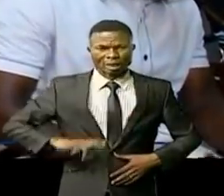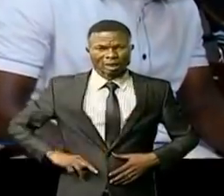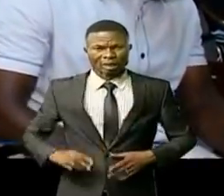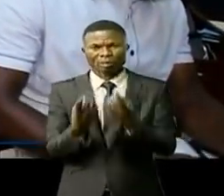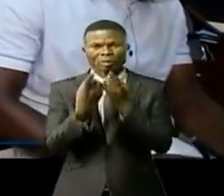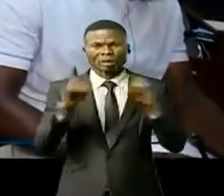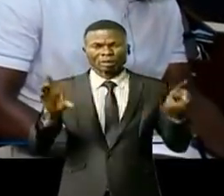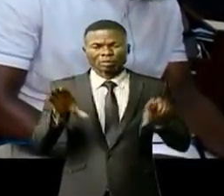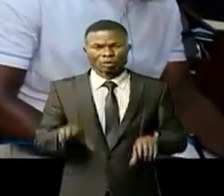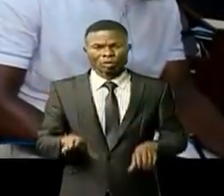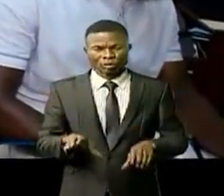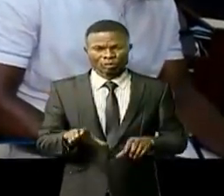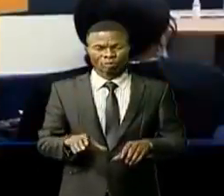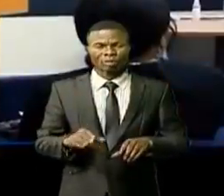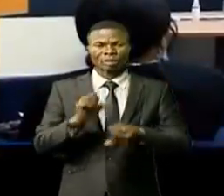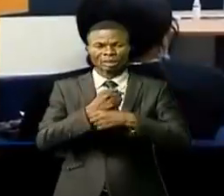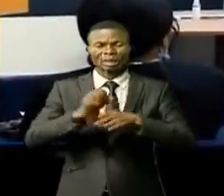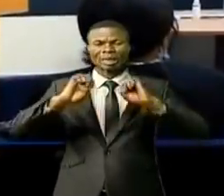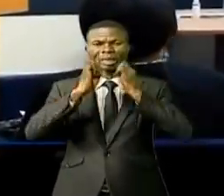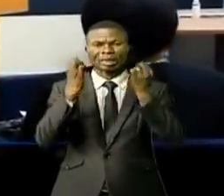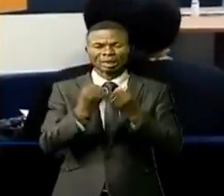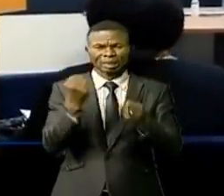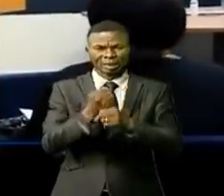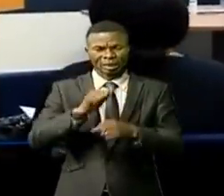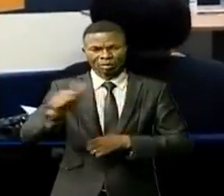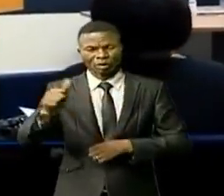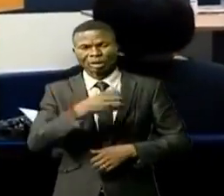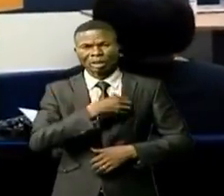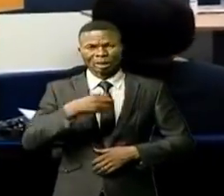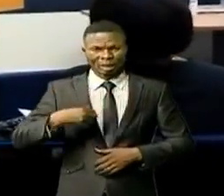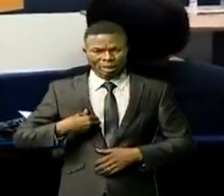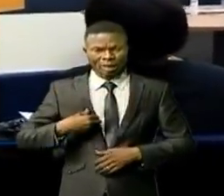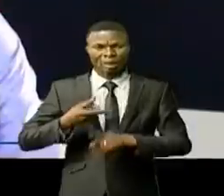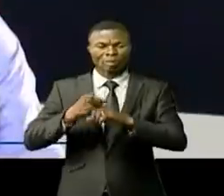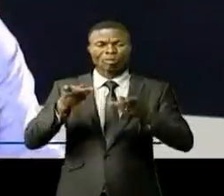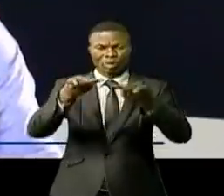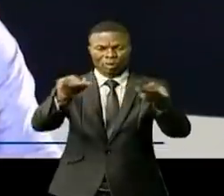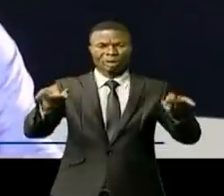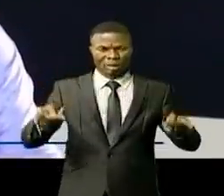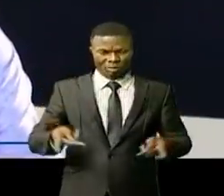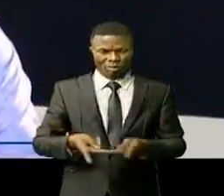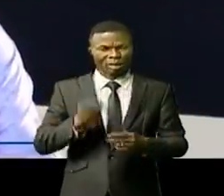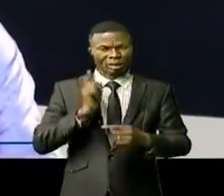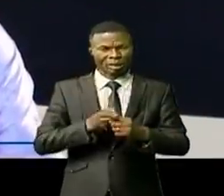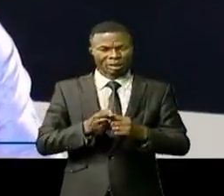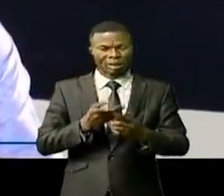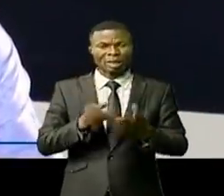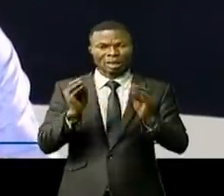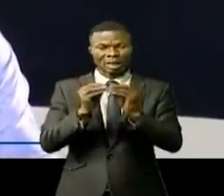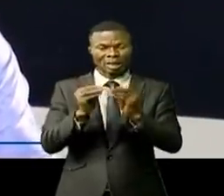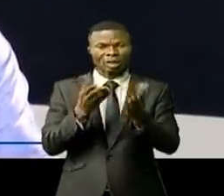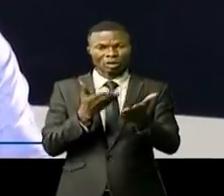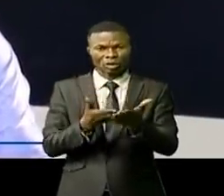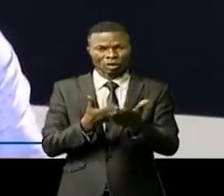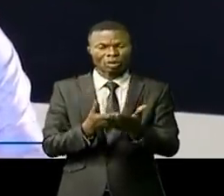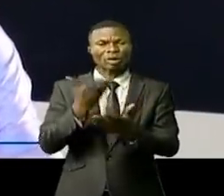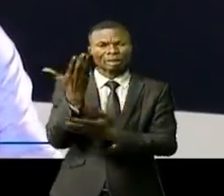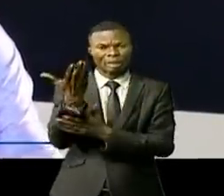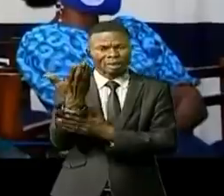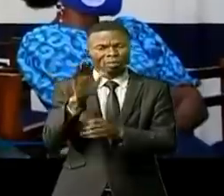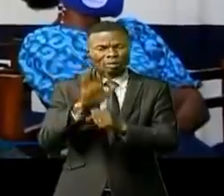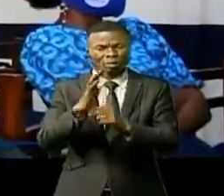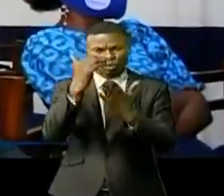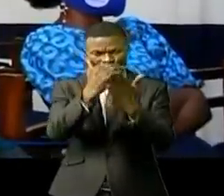Pour lui, l'entrepreneuriat féminin est conditionné par l'environnement. À l'issue de cette rencontre, des recommandations ont